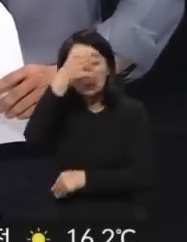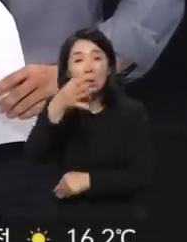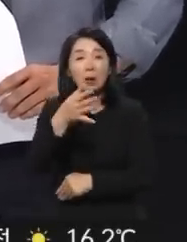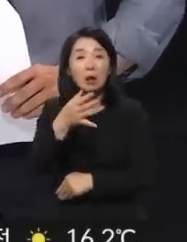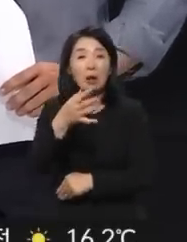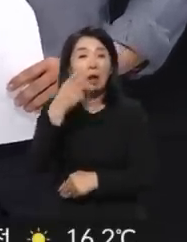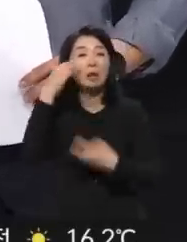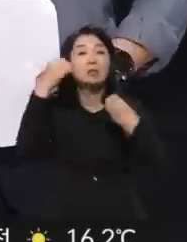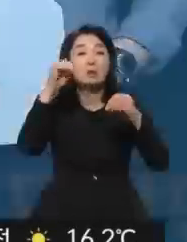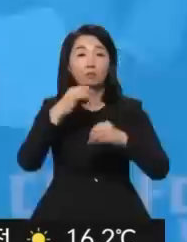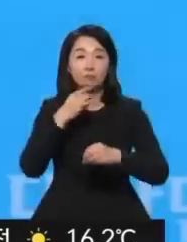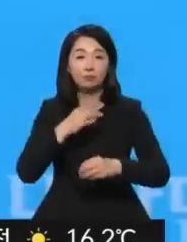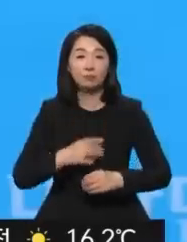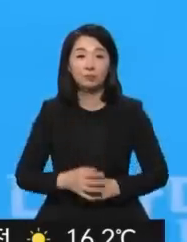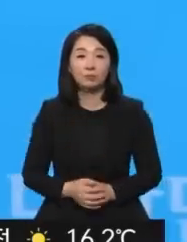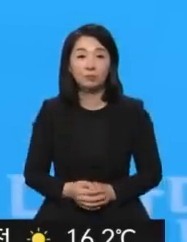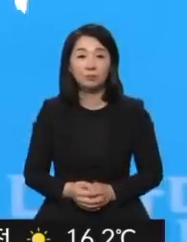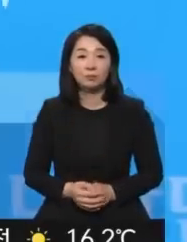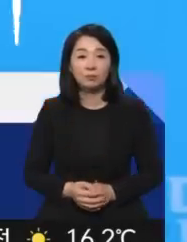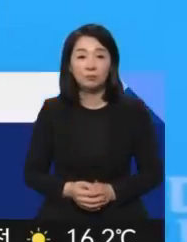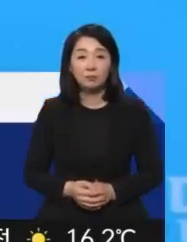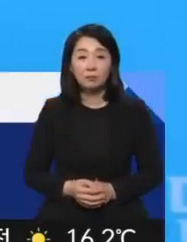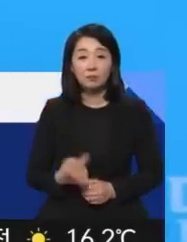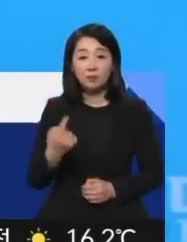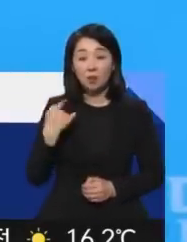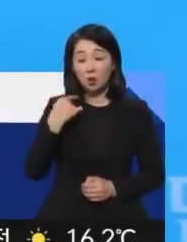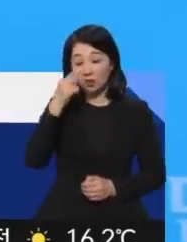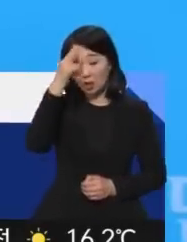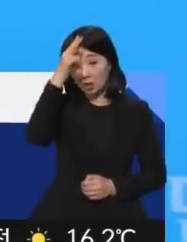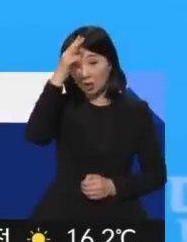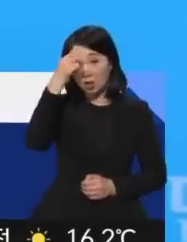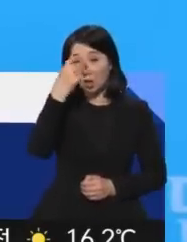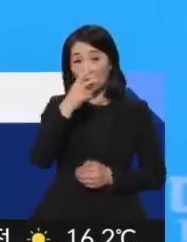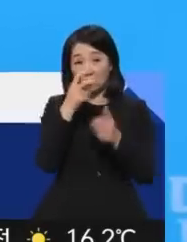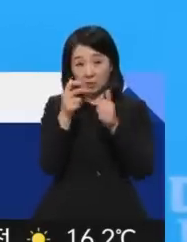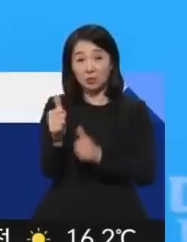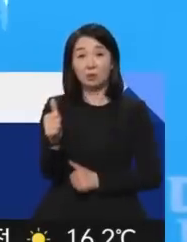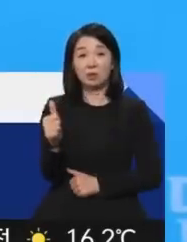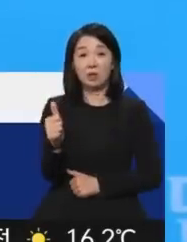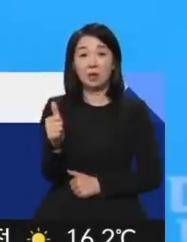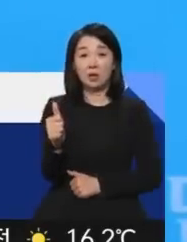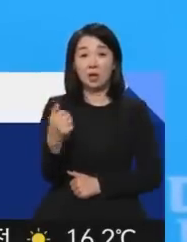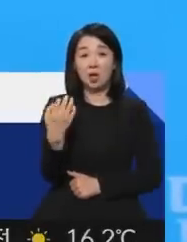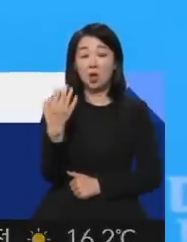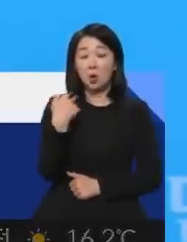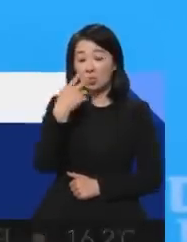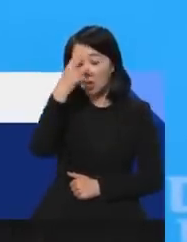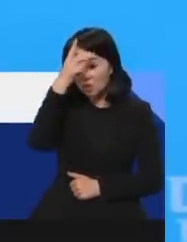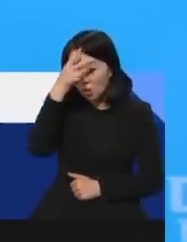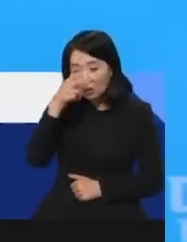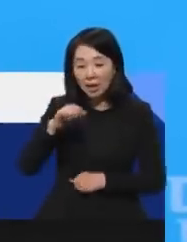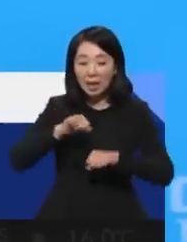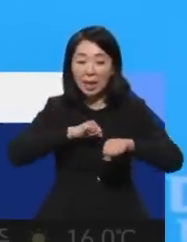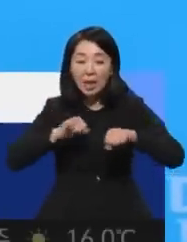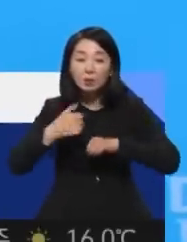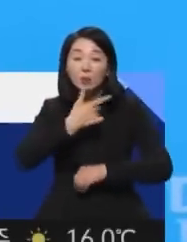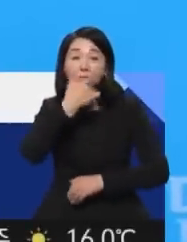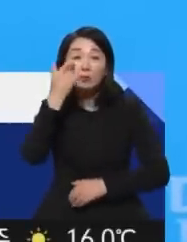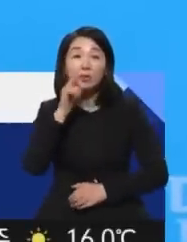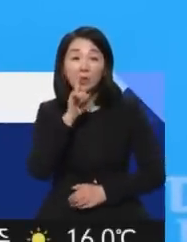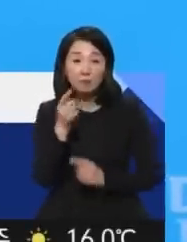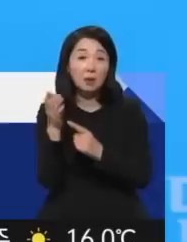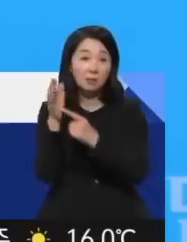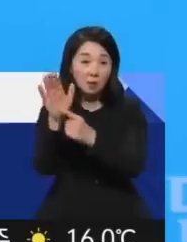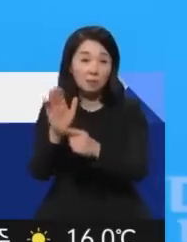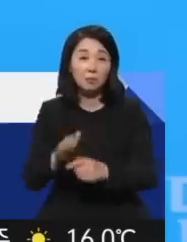의구심인데요. 그런데 이제 어제 경찰청장이 이번 참사에 대해서 경찰의 대응이 미흡했다는 점이 있었다고 이제